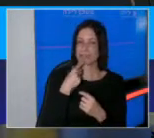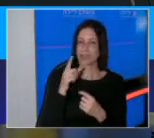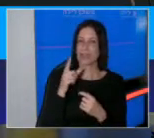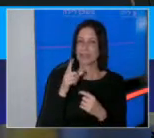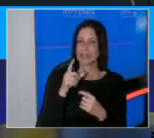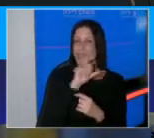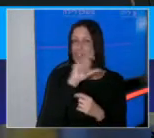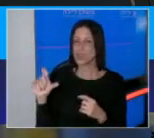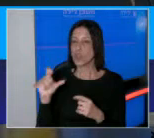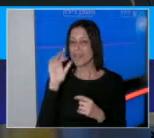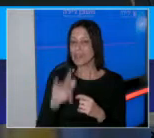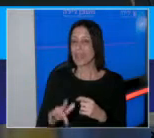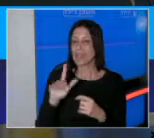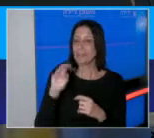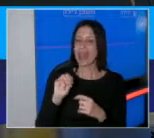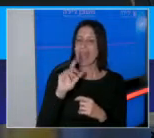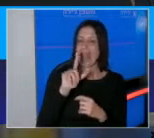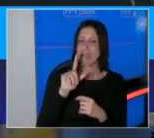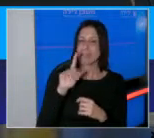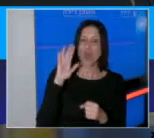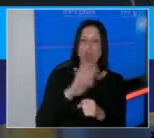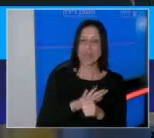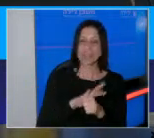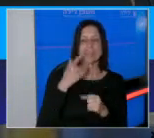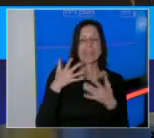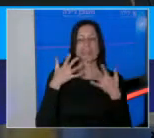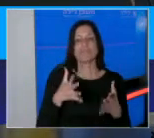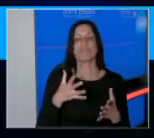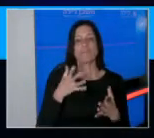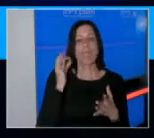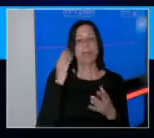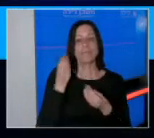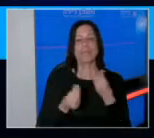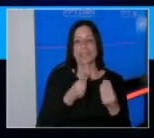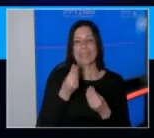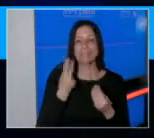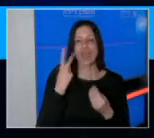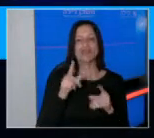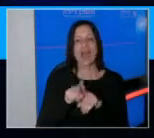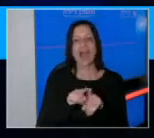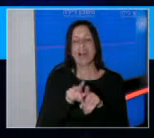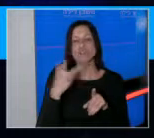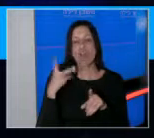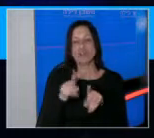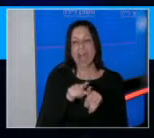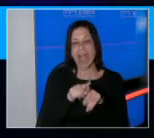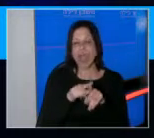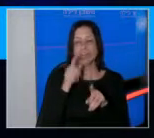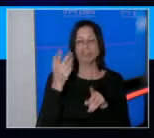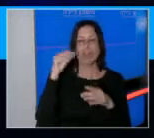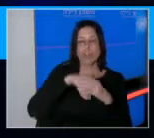האישום נגד מלכה לייפר הוא אונס ותקיפה מינית של 3 אחיות שלמדו בבית ספר, שהיא